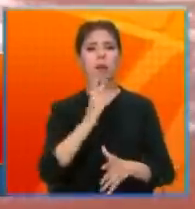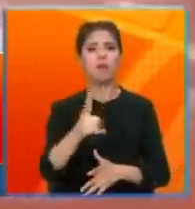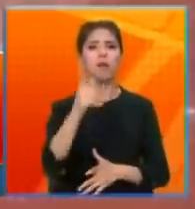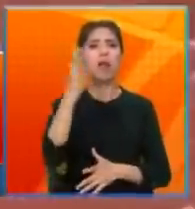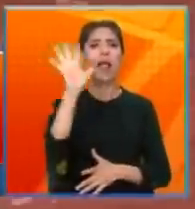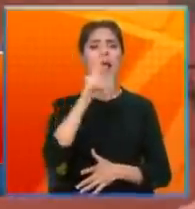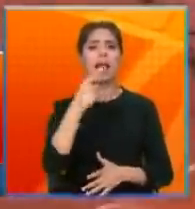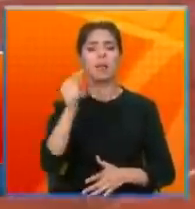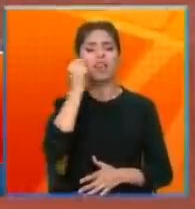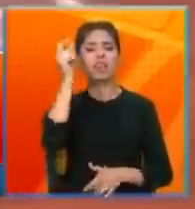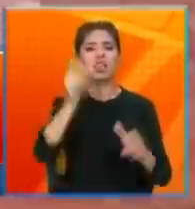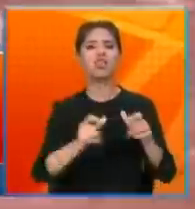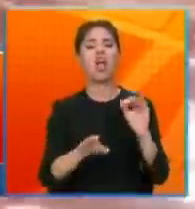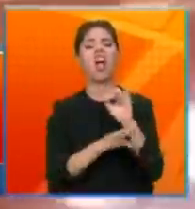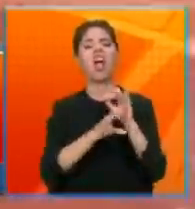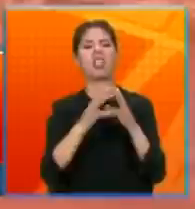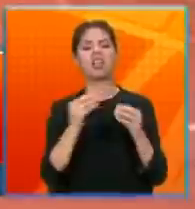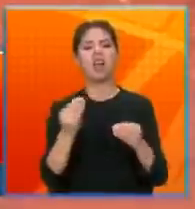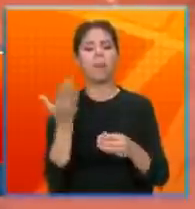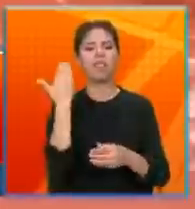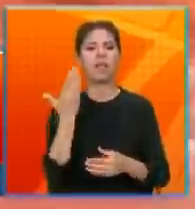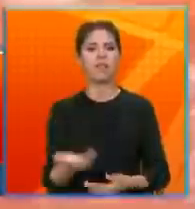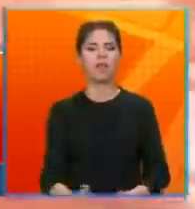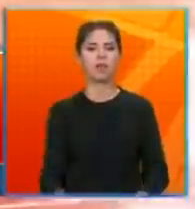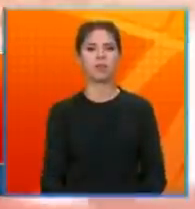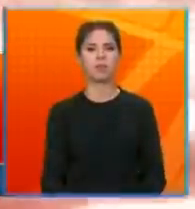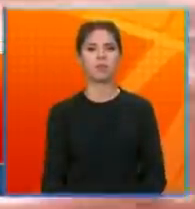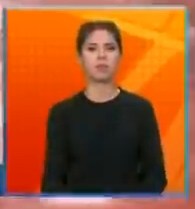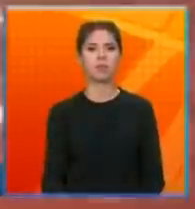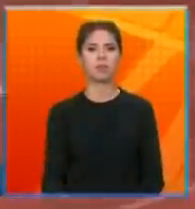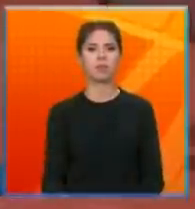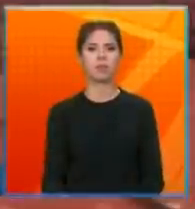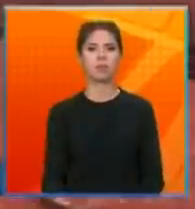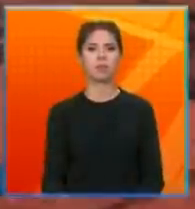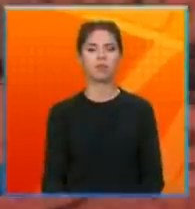depremde yaklaşık 50 bin kişi hayatını kaybetmişti. Oh boy, it's still cold.